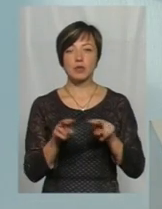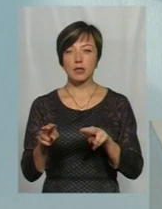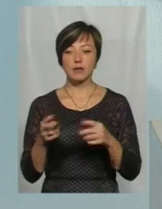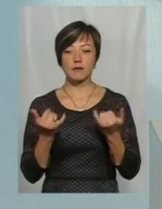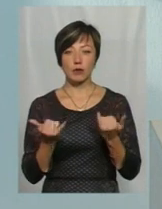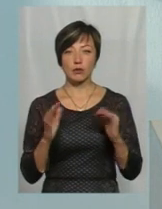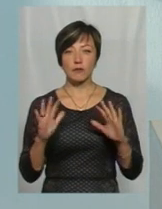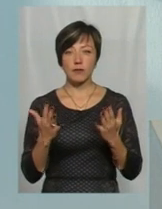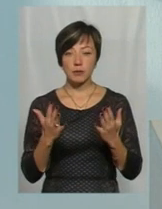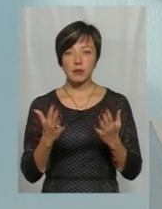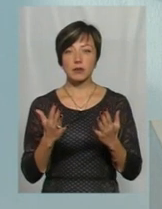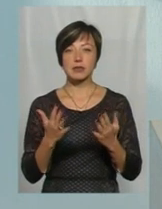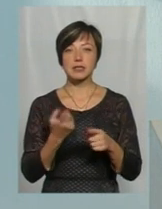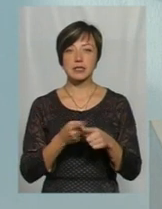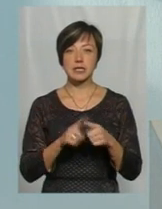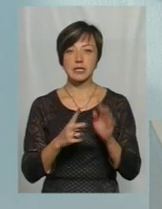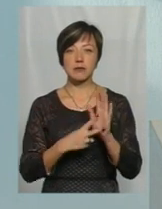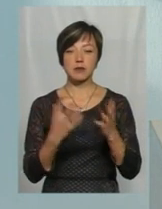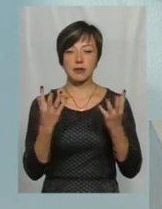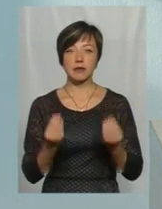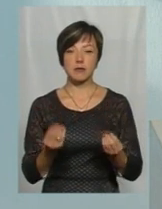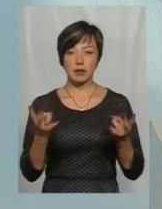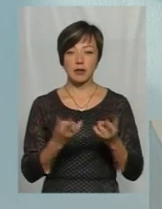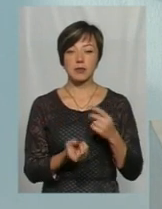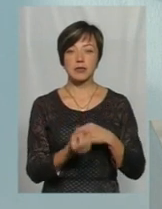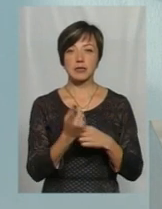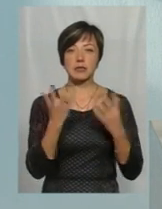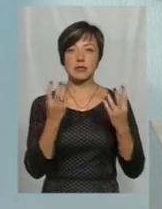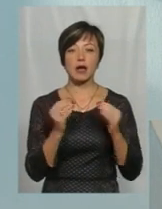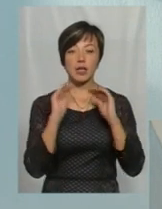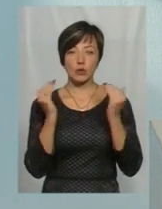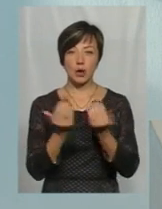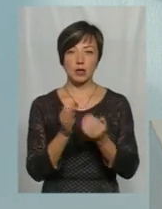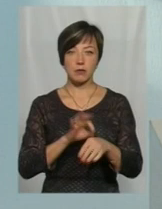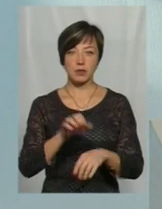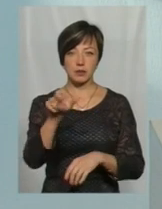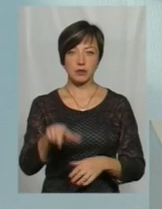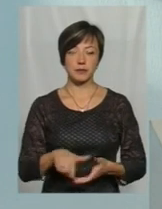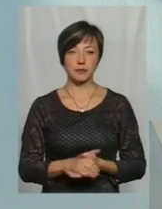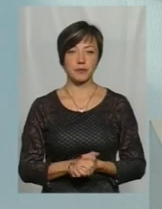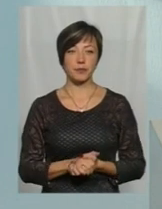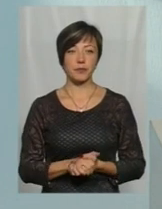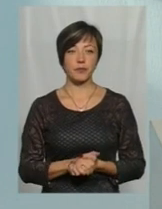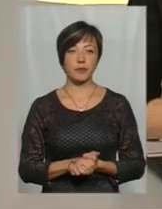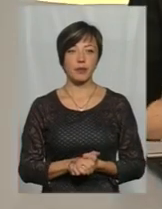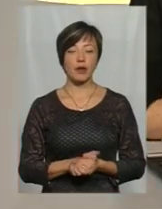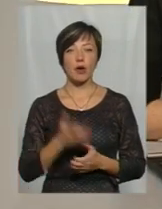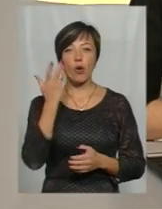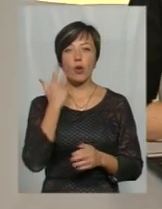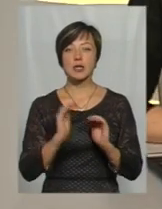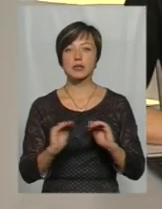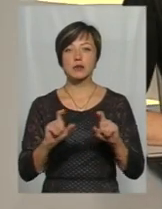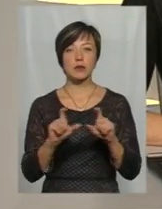даному випадку при сальмонельозі – це 7 днів з дня ізоляції пацієнту за контактним. А то коли садочок